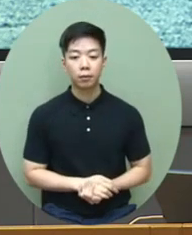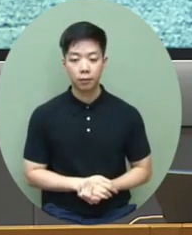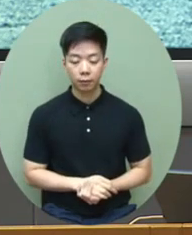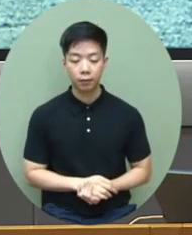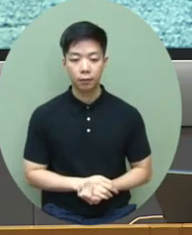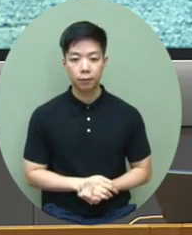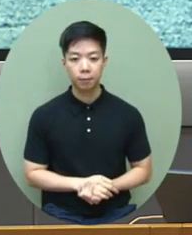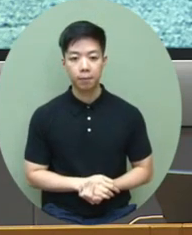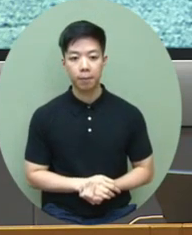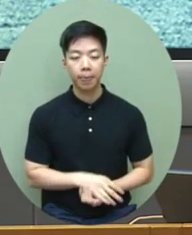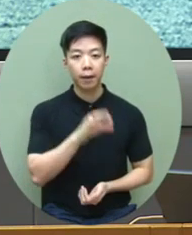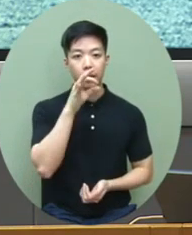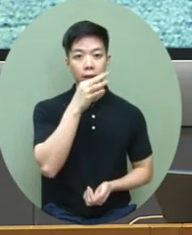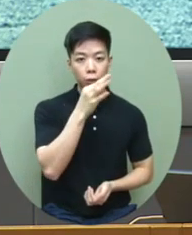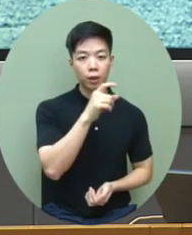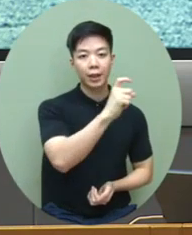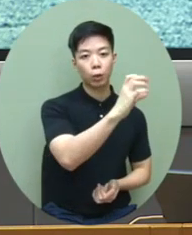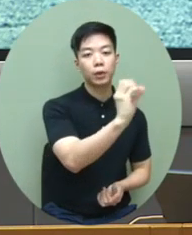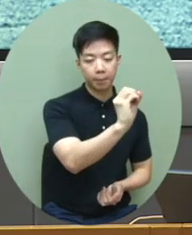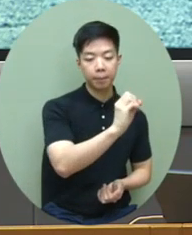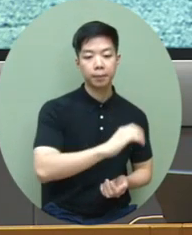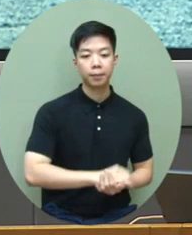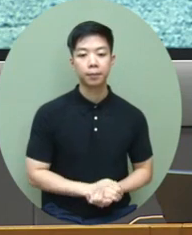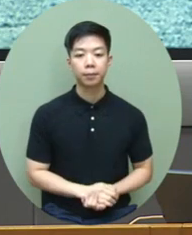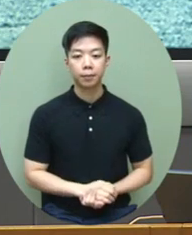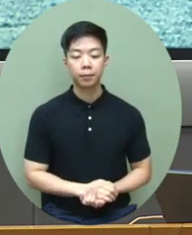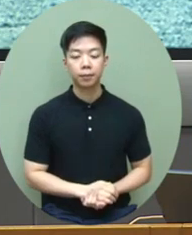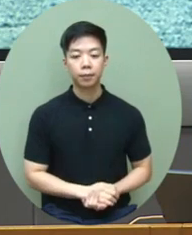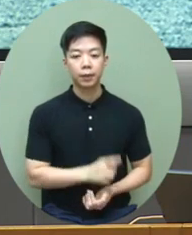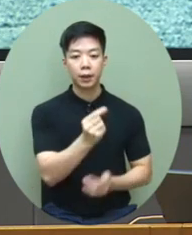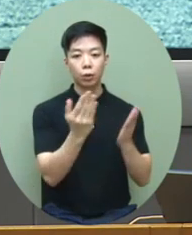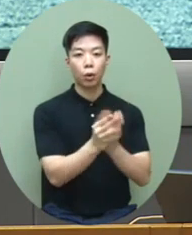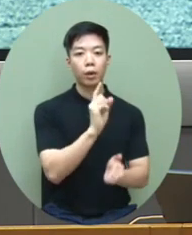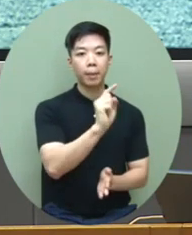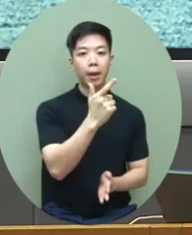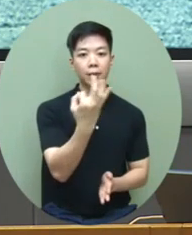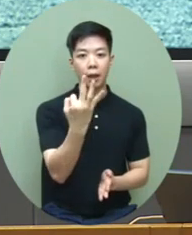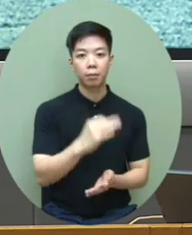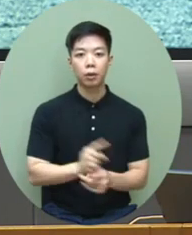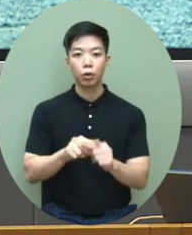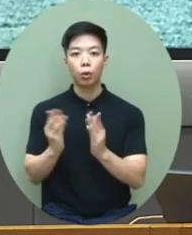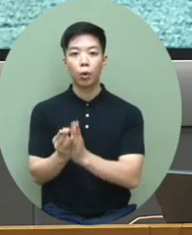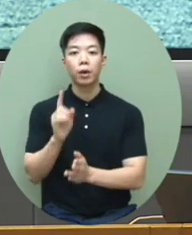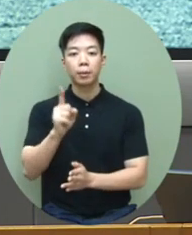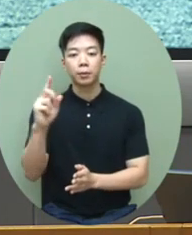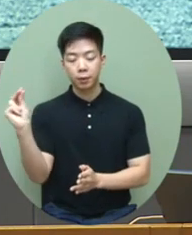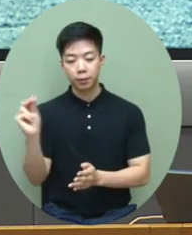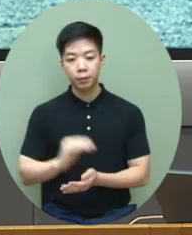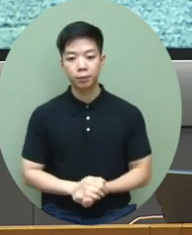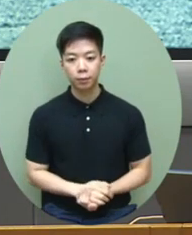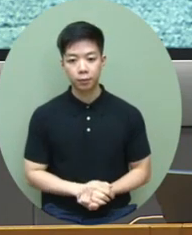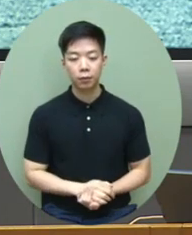自90間幼稚園、幼兒中心、183間小學、117間中學同埋